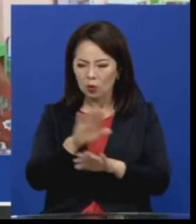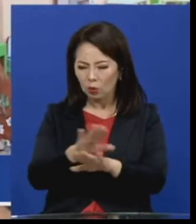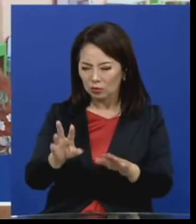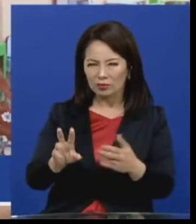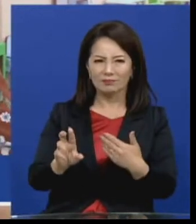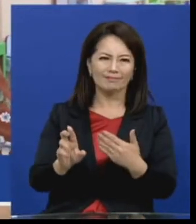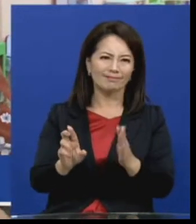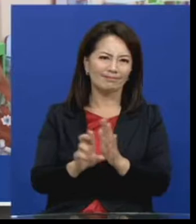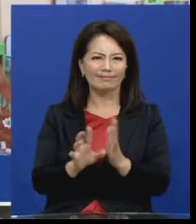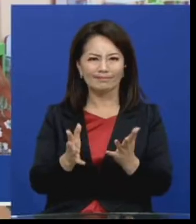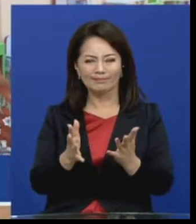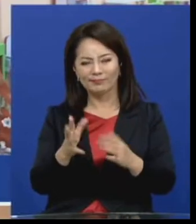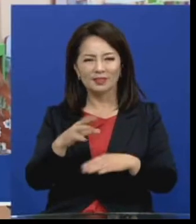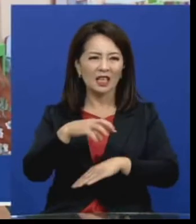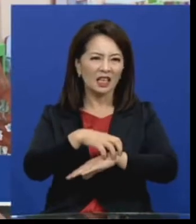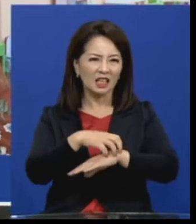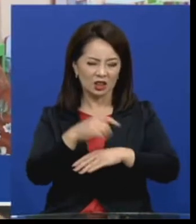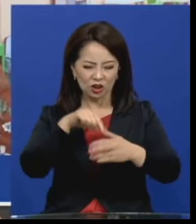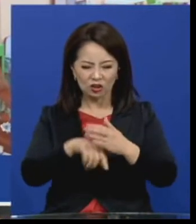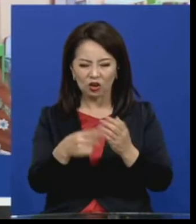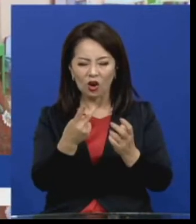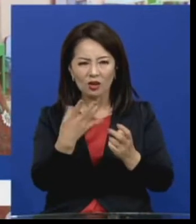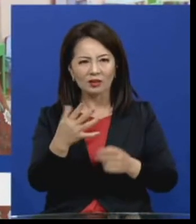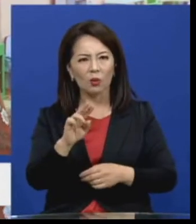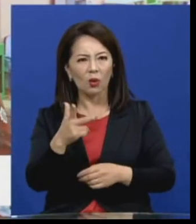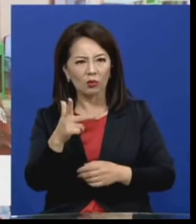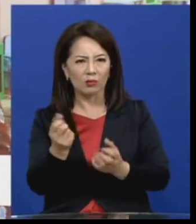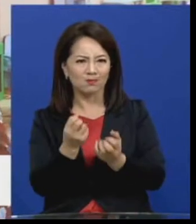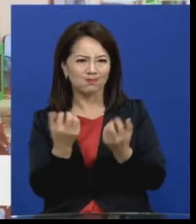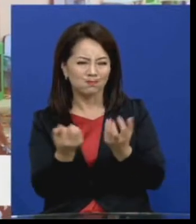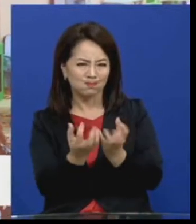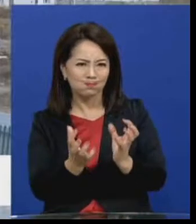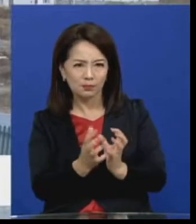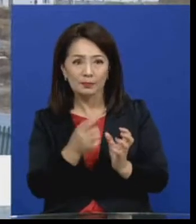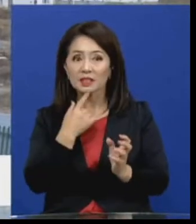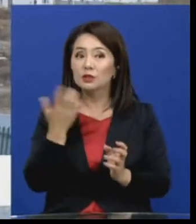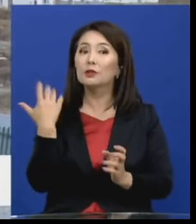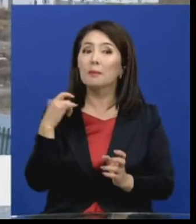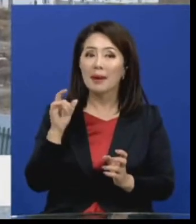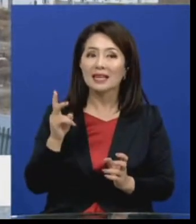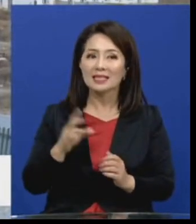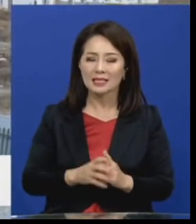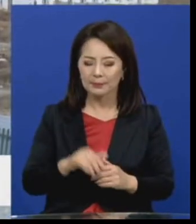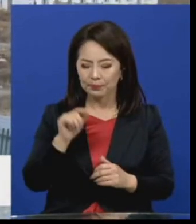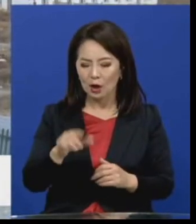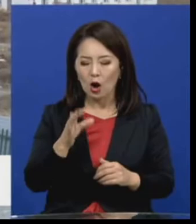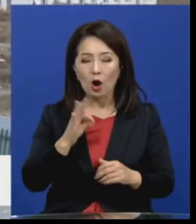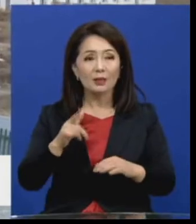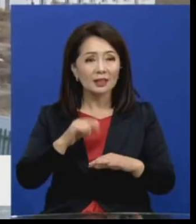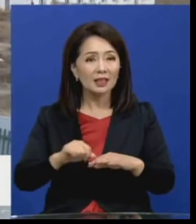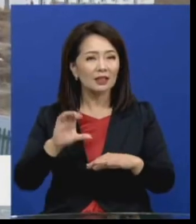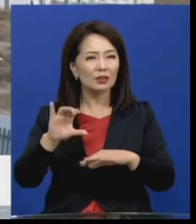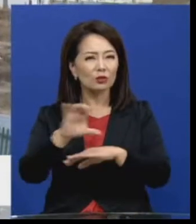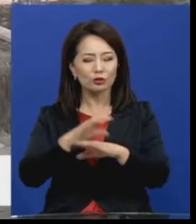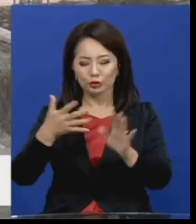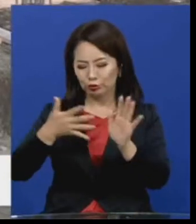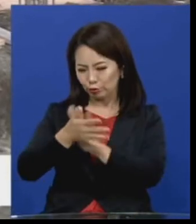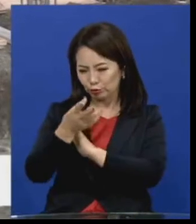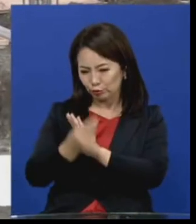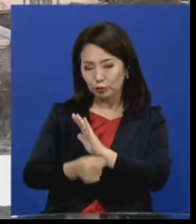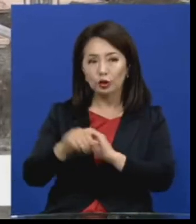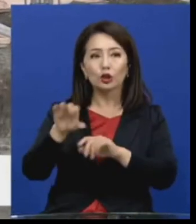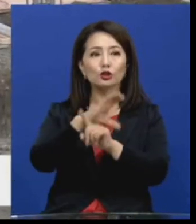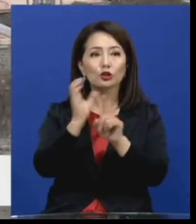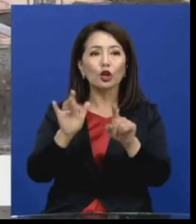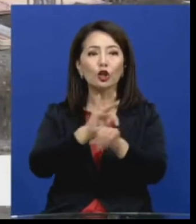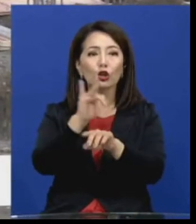хувьд ч гэсэн тийм ээ. Жигээрт одоо 25-лаа 23-лаа багч хүмүүс хүндрэлтэй байсан. Өмнө дэлгэр суманд улсын төсвийн хөрөнгө оруулалтаар